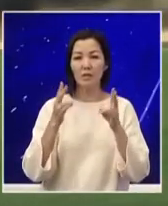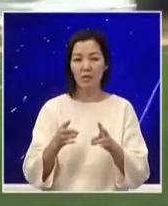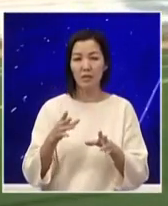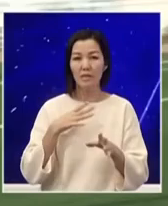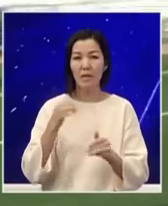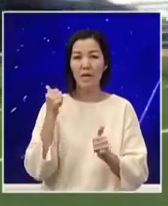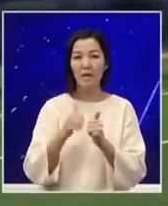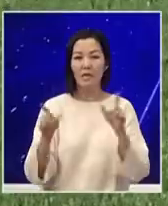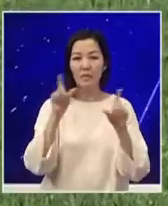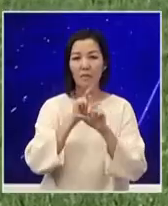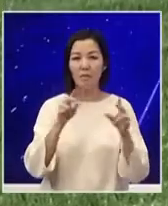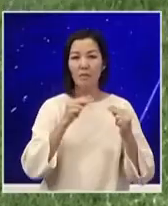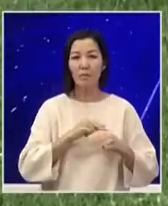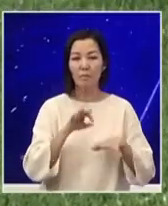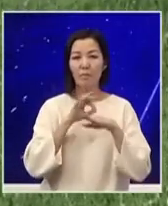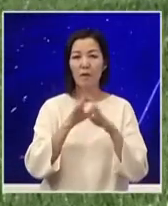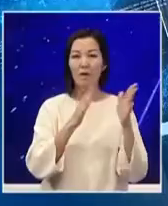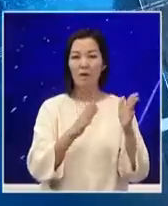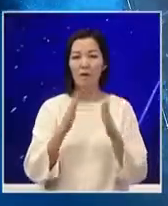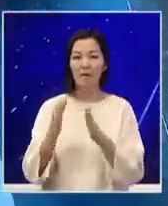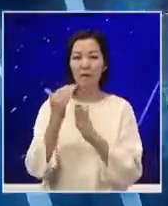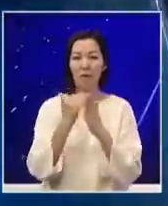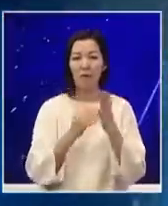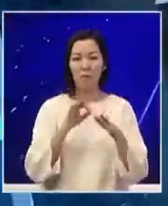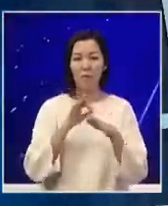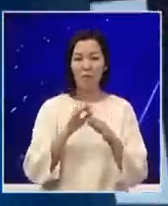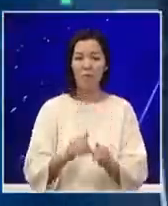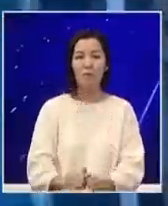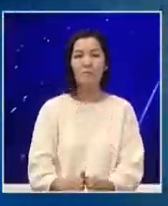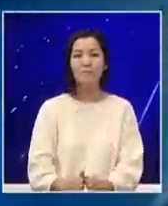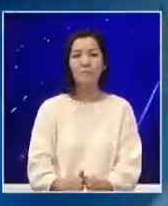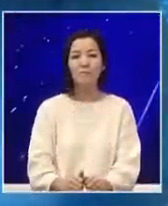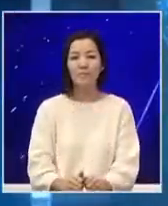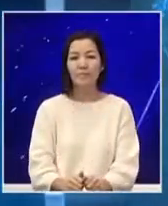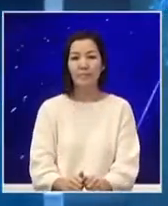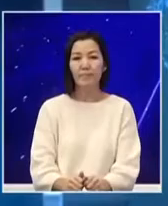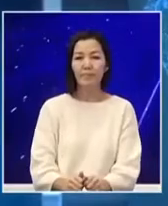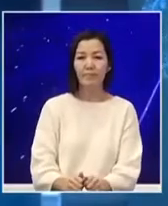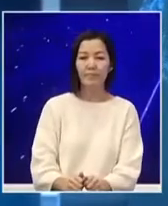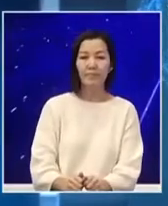на каждом объекте работы идут по графику. Дамир Анитов, Айдос Калиев, телеканал ЖЦУ.